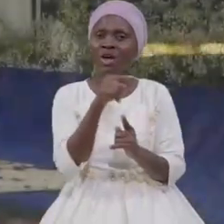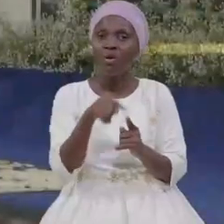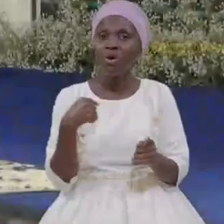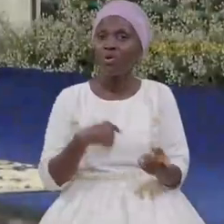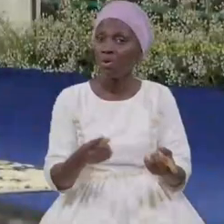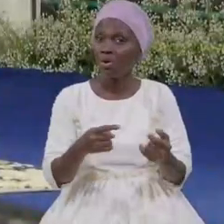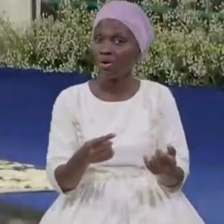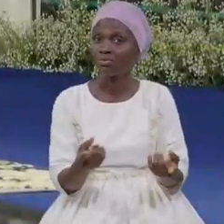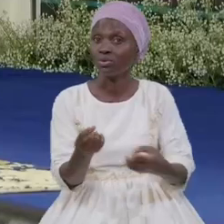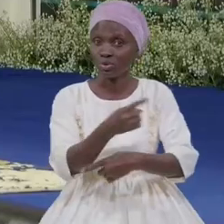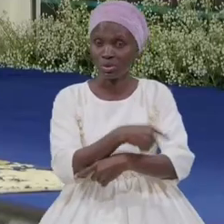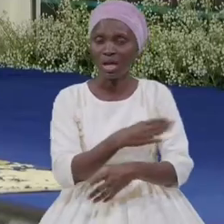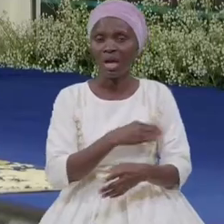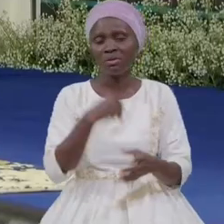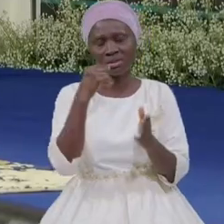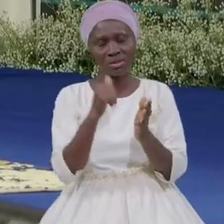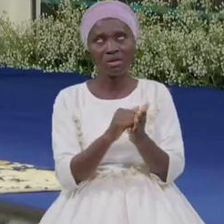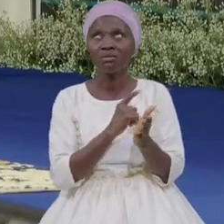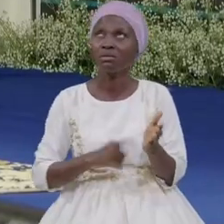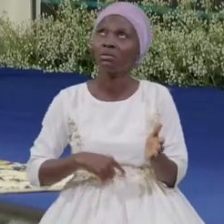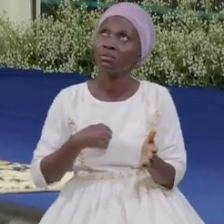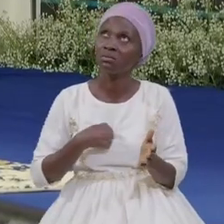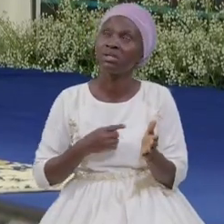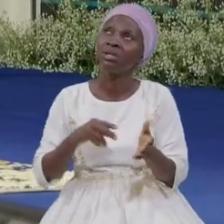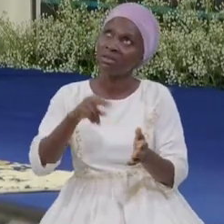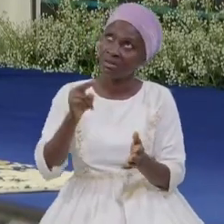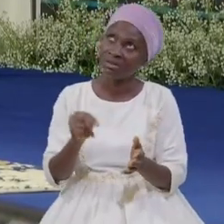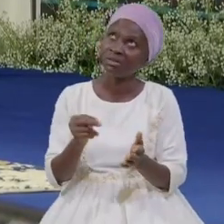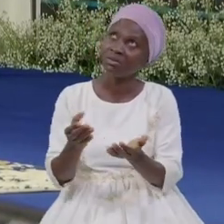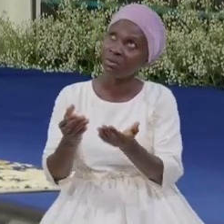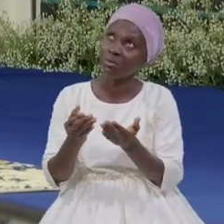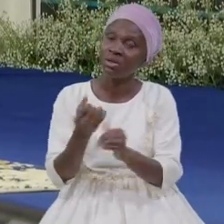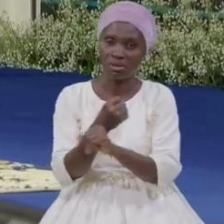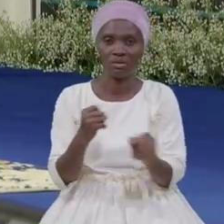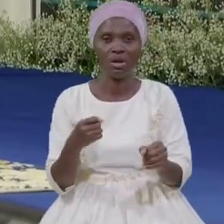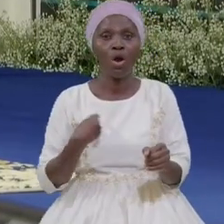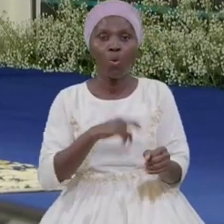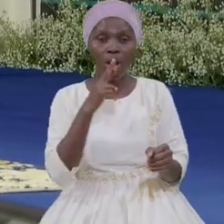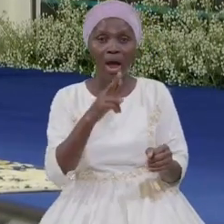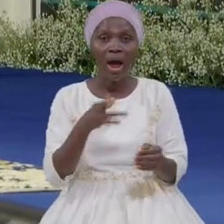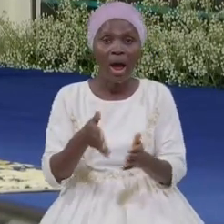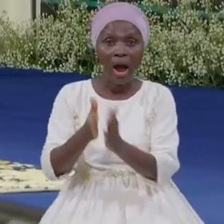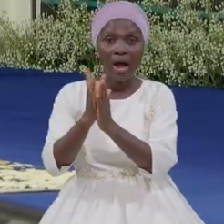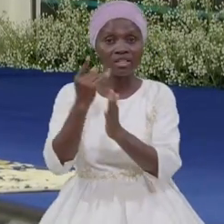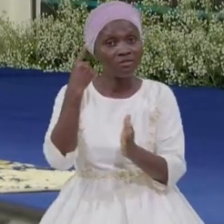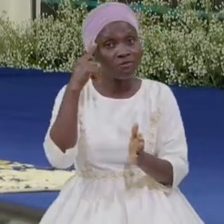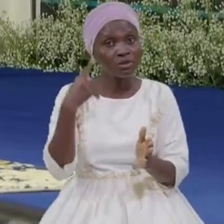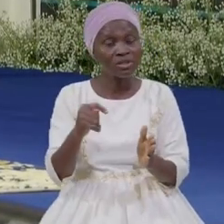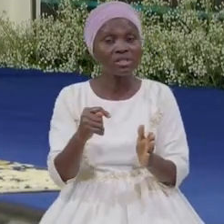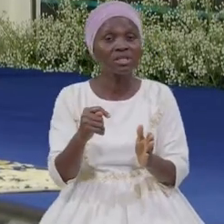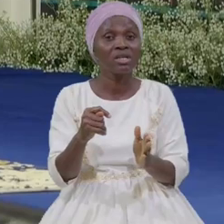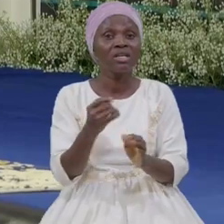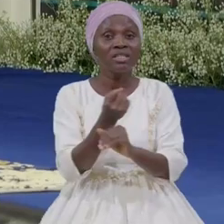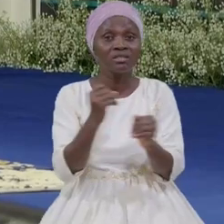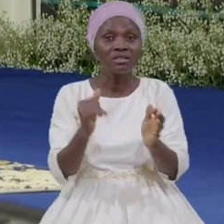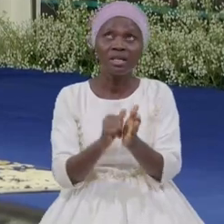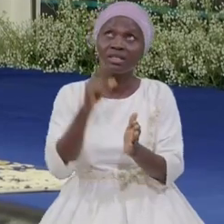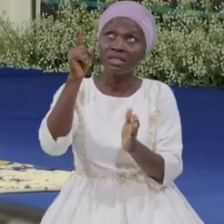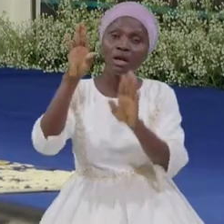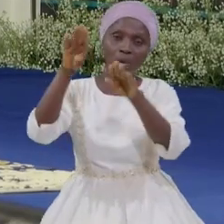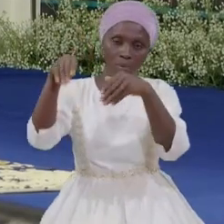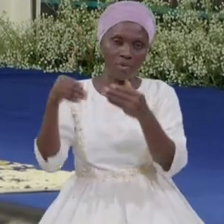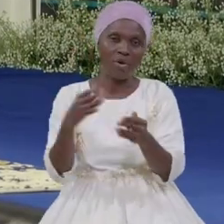Seigneur, je veux le salut. Nous demandons le salut qu'il a pourvu et qu'il a dit,